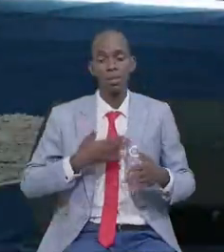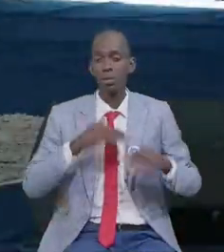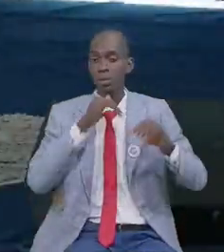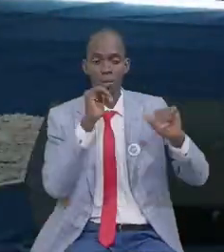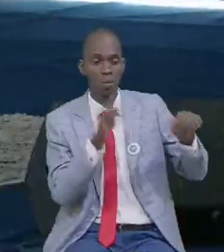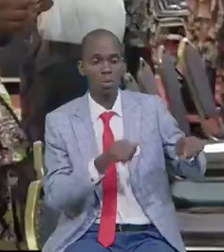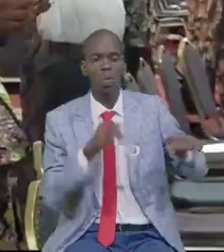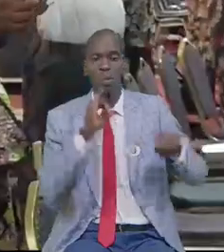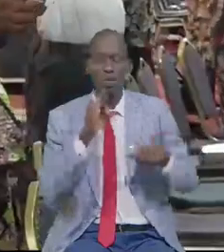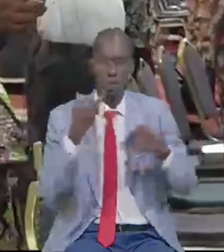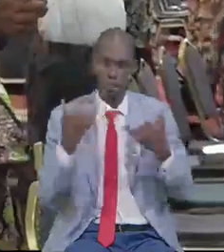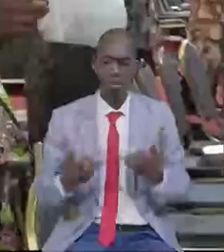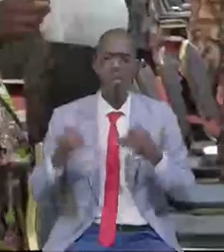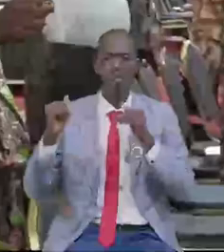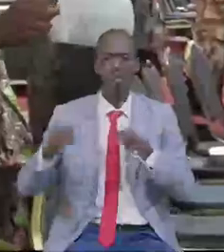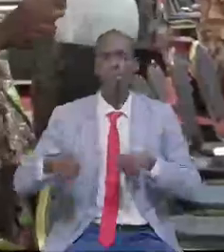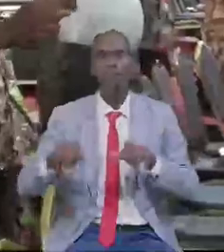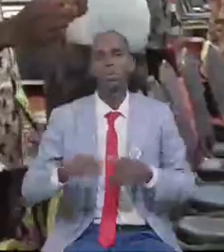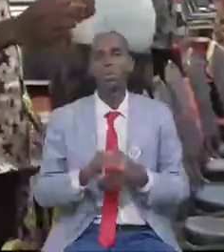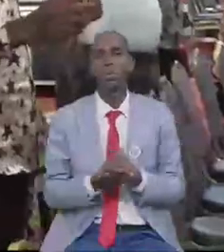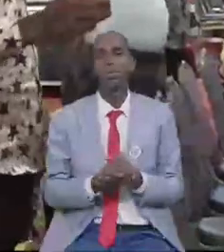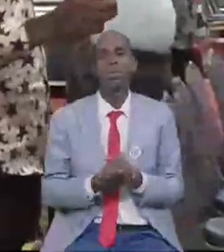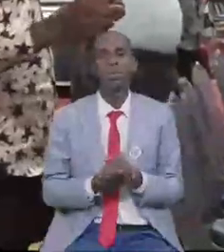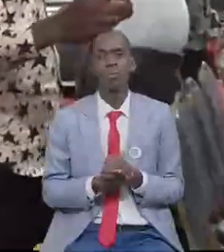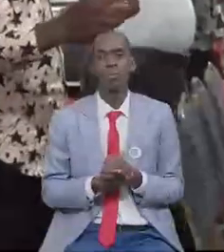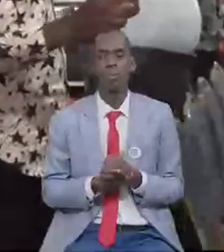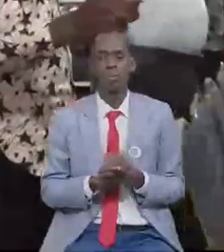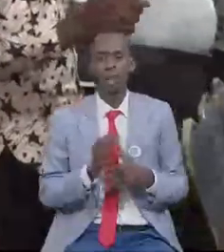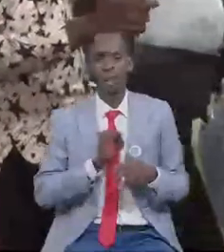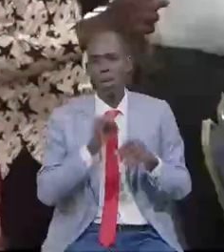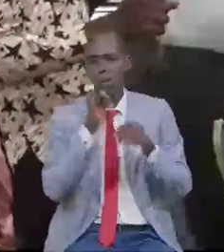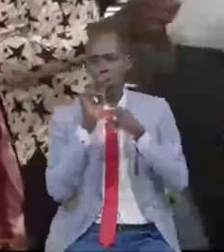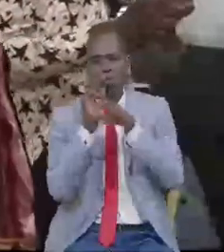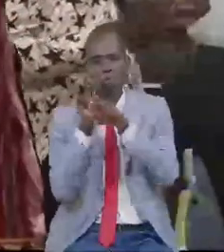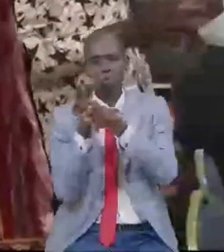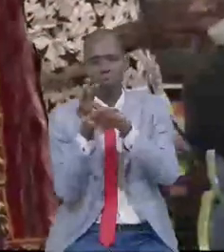Ce n'est pas la... Ce n'est plus toi-même. Je te vois là-bas.